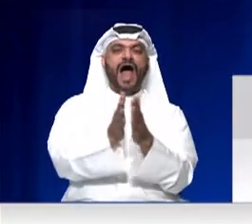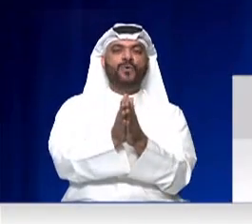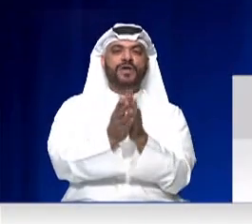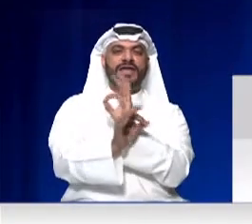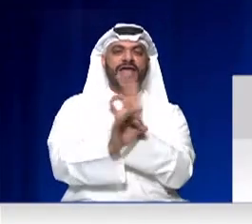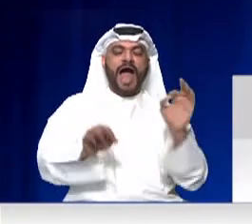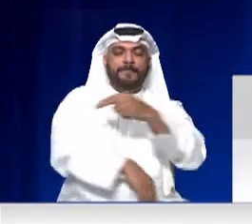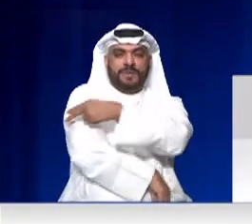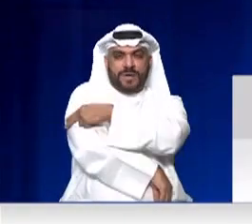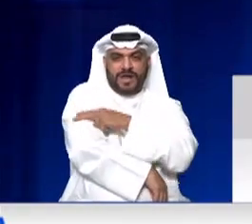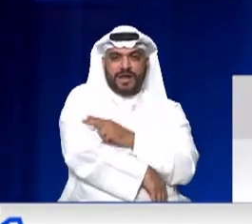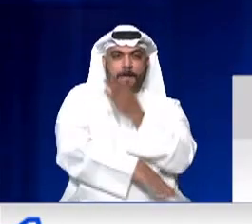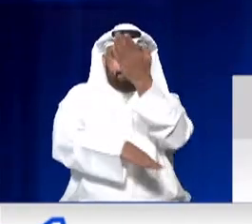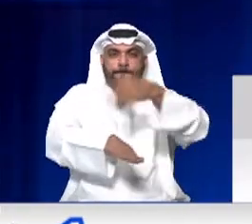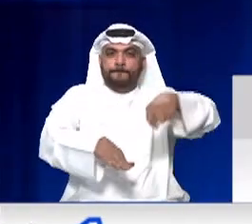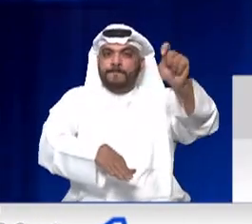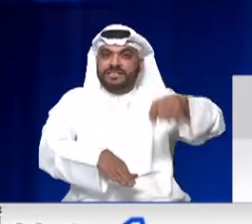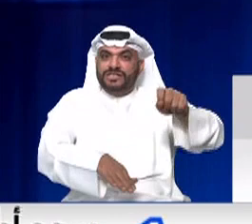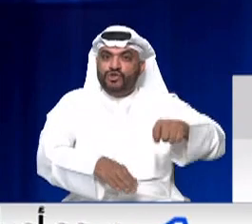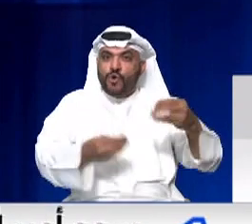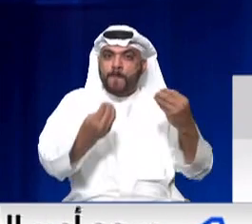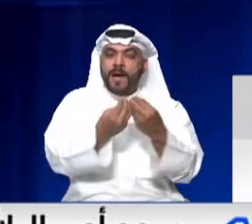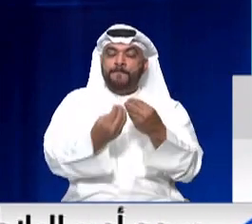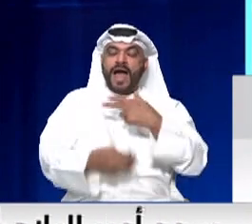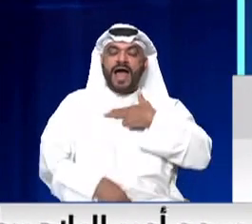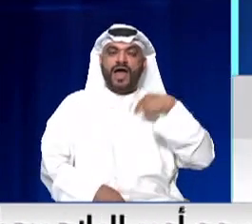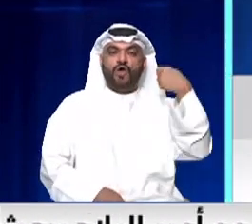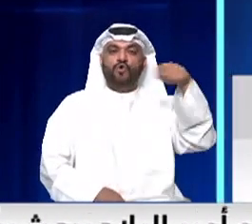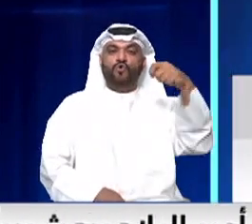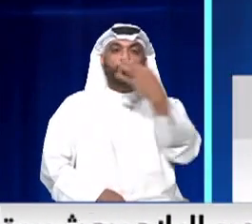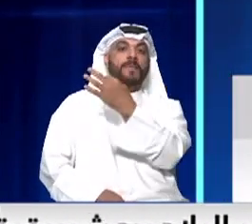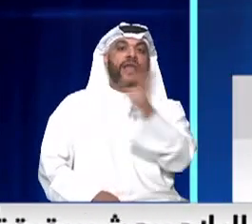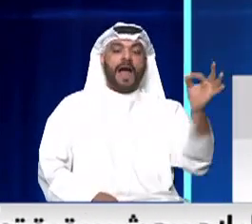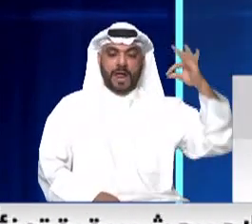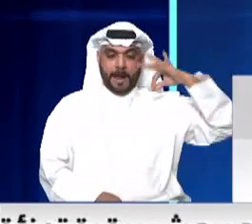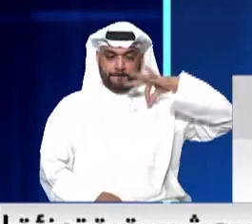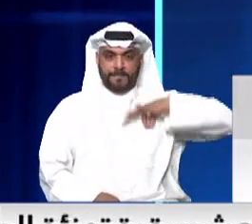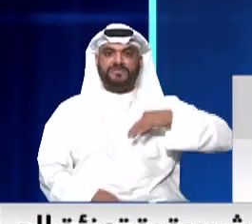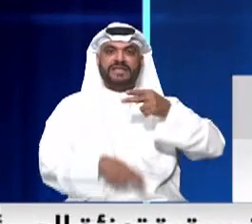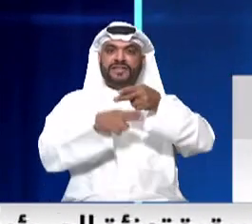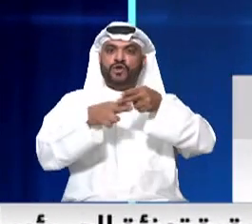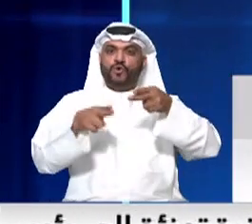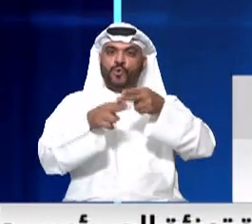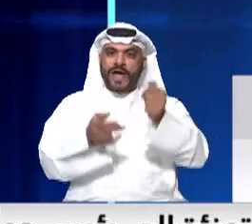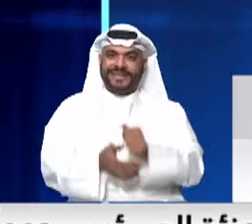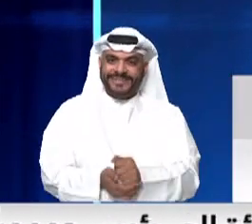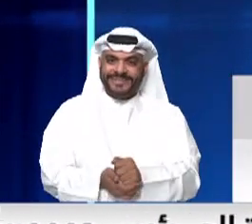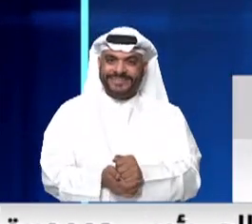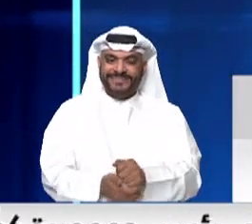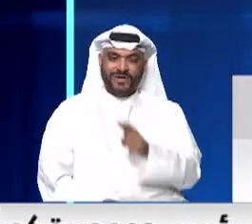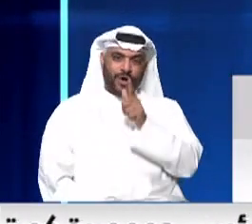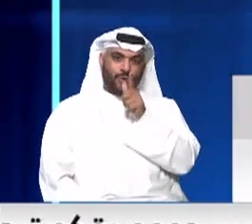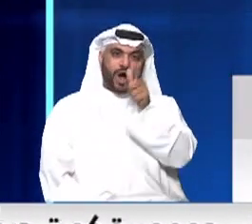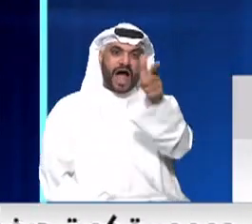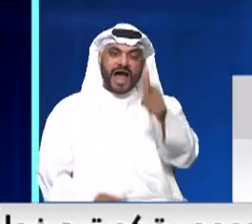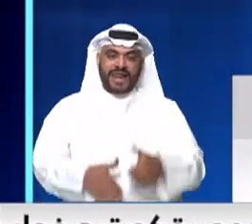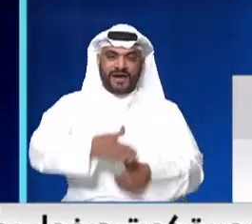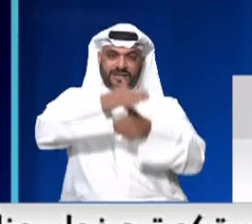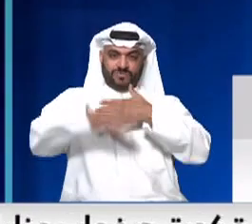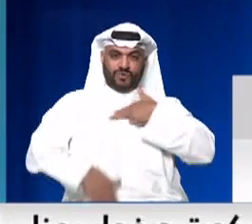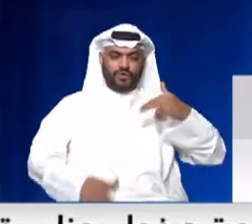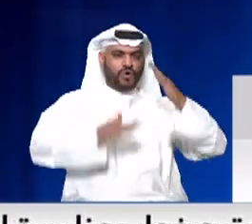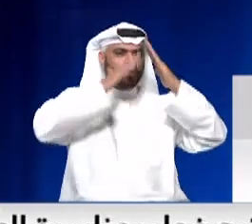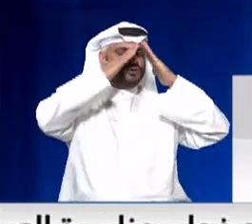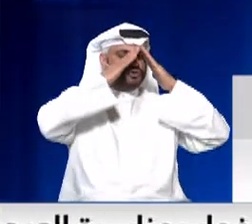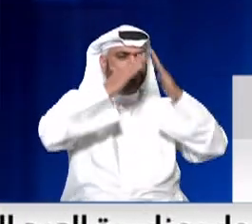التنفيذية والتشريعية لكل ما في خير ومصلحة ورفعة شأن البلاد. كما أعرب مجلس الوزراء عن خالص